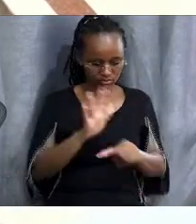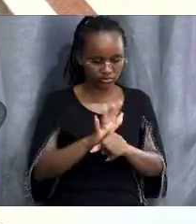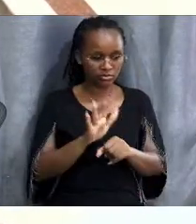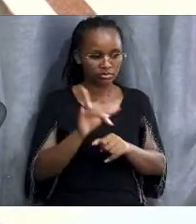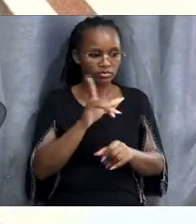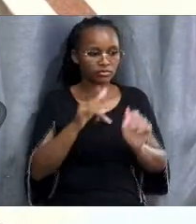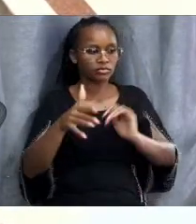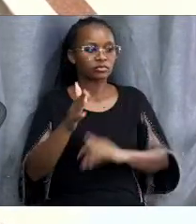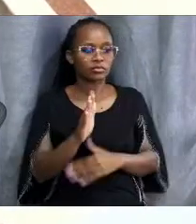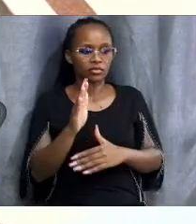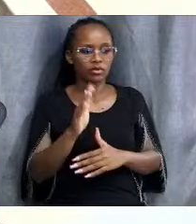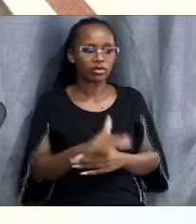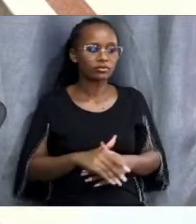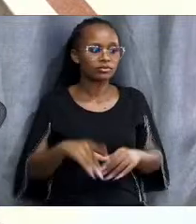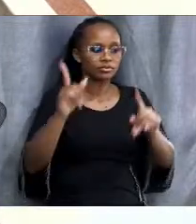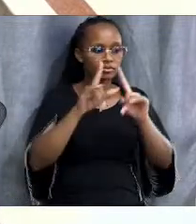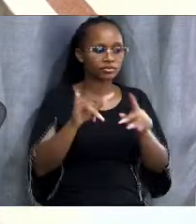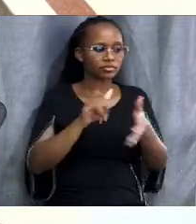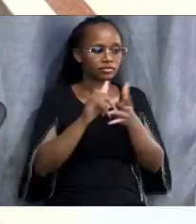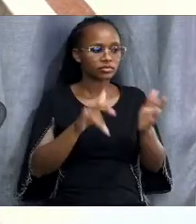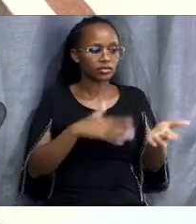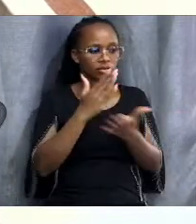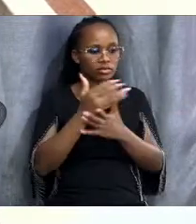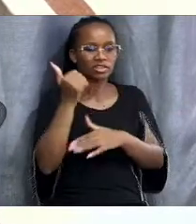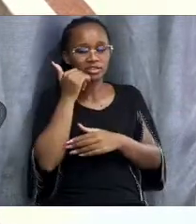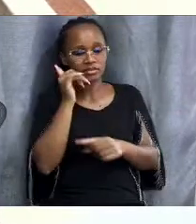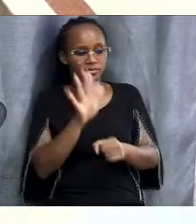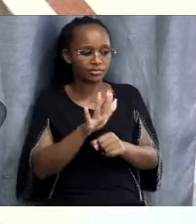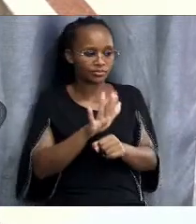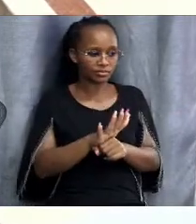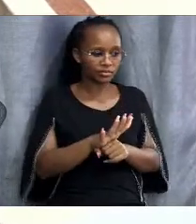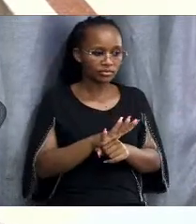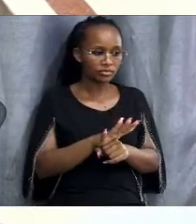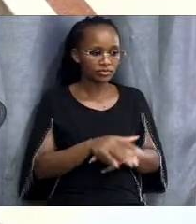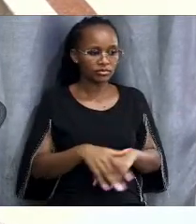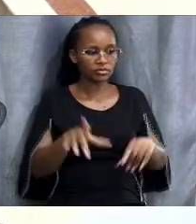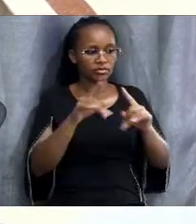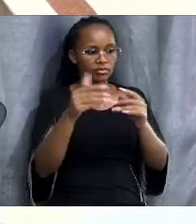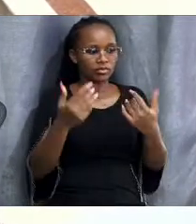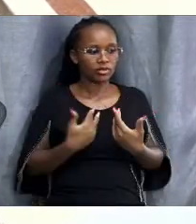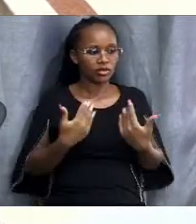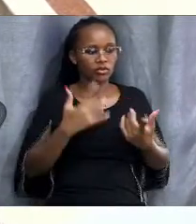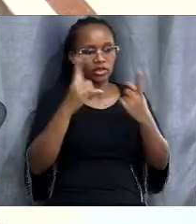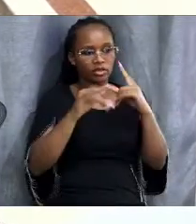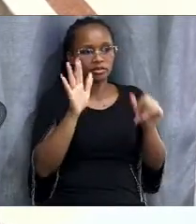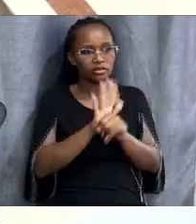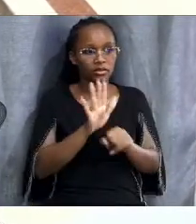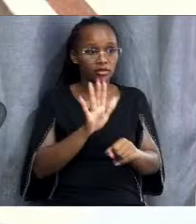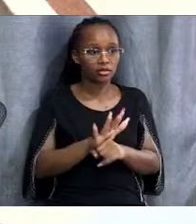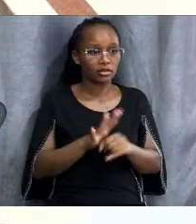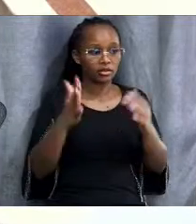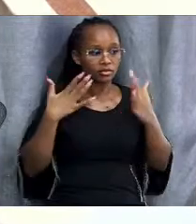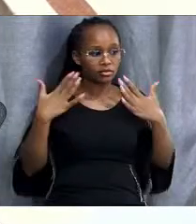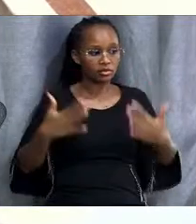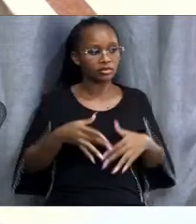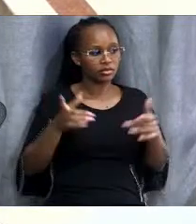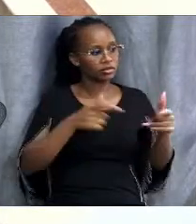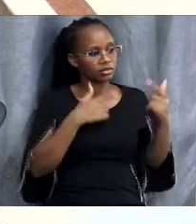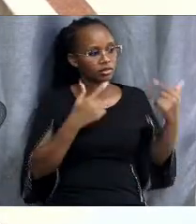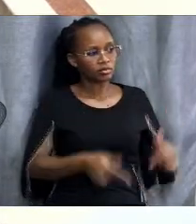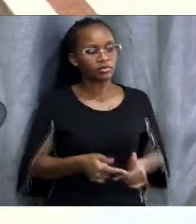muna ogai. Ona nimaraigu wakia hake ige muno. Ona mena maidhali mamwere na